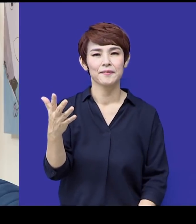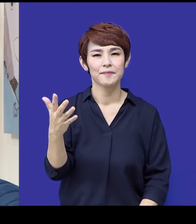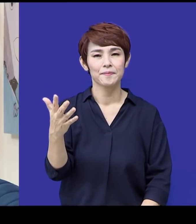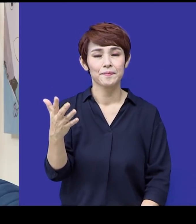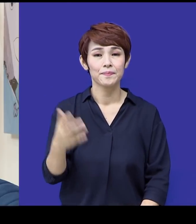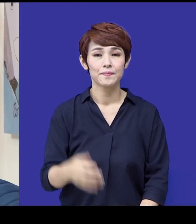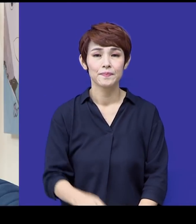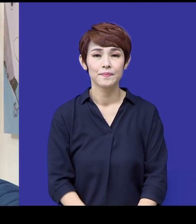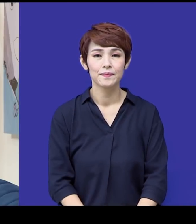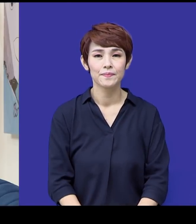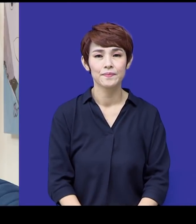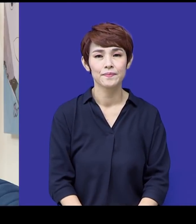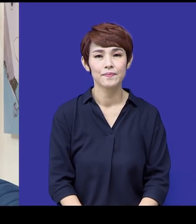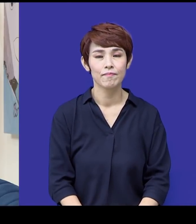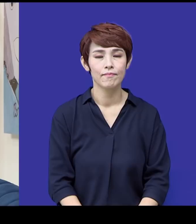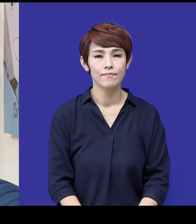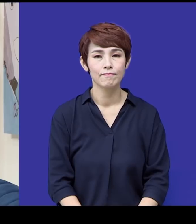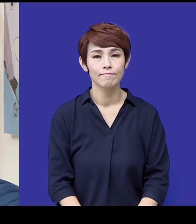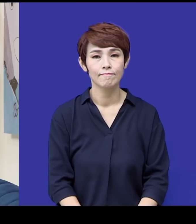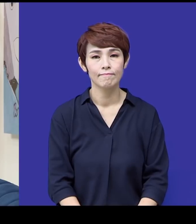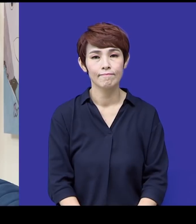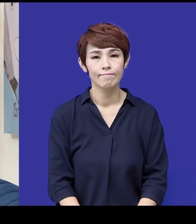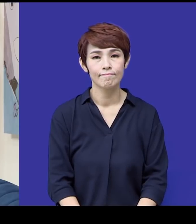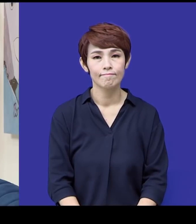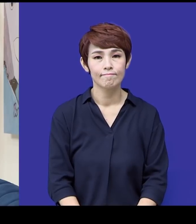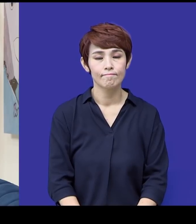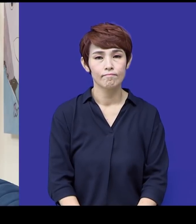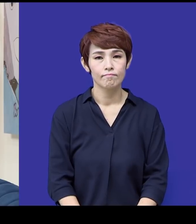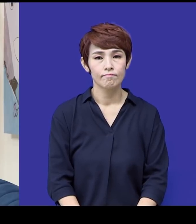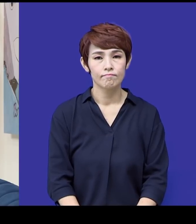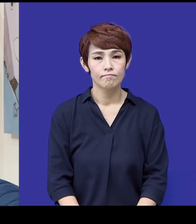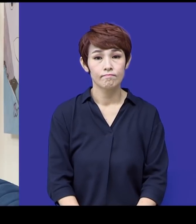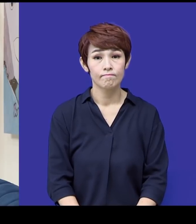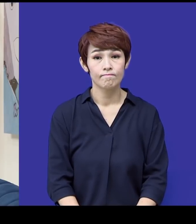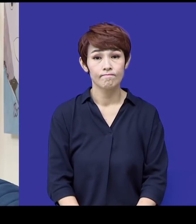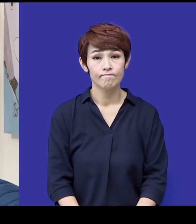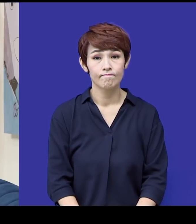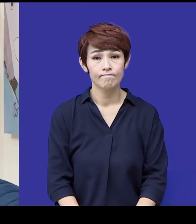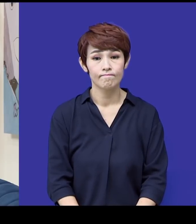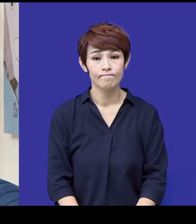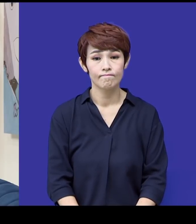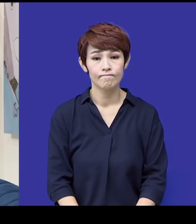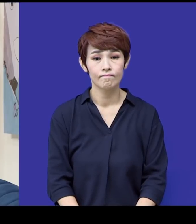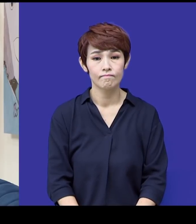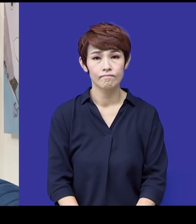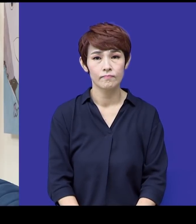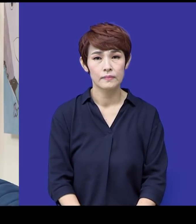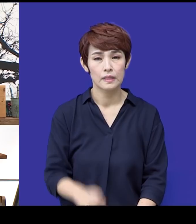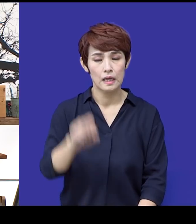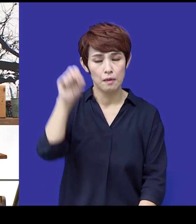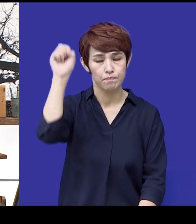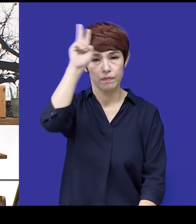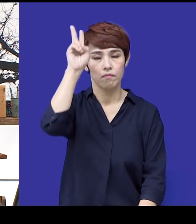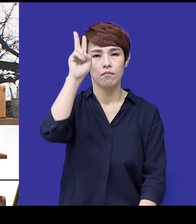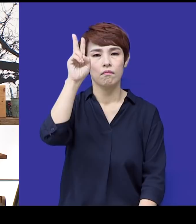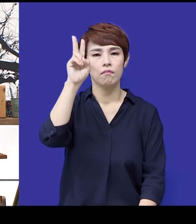그런 상황에 대해 가지고 이제 그러다가 갑작스러운 이제 그 간염을 갖게